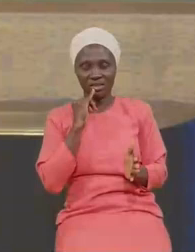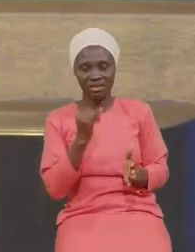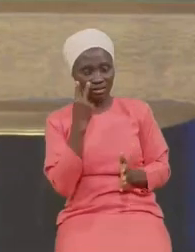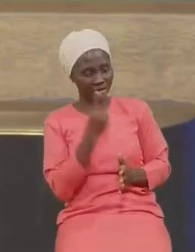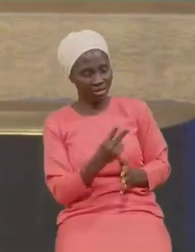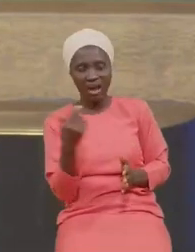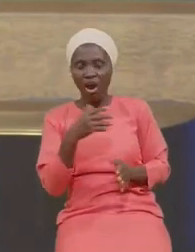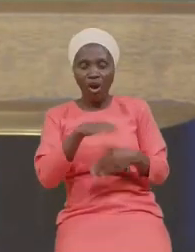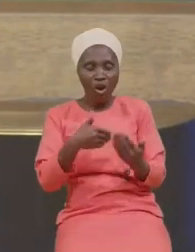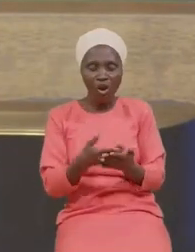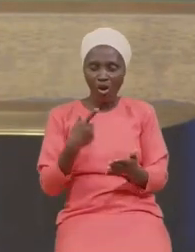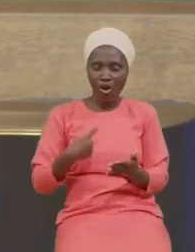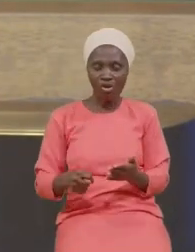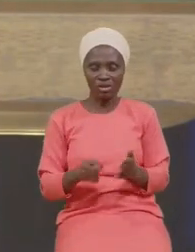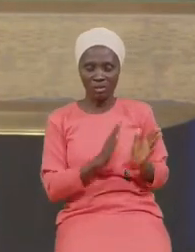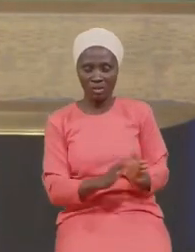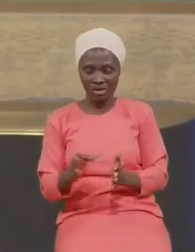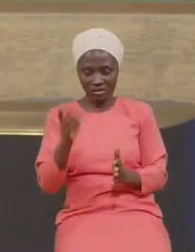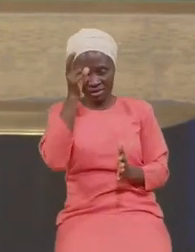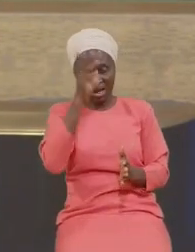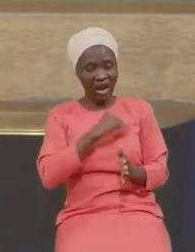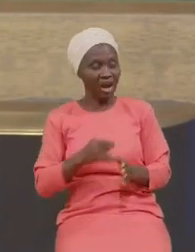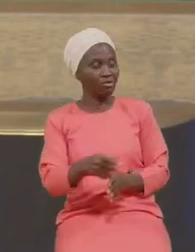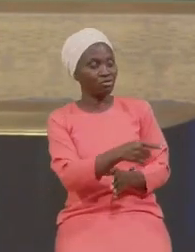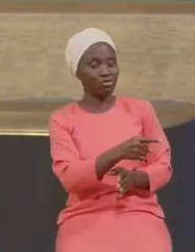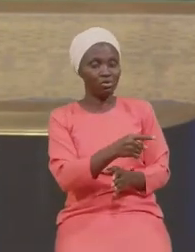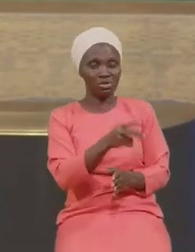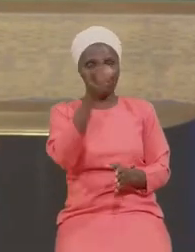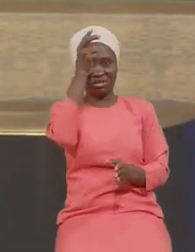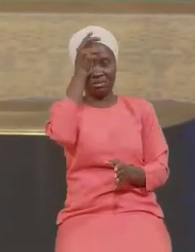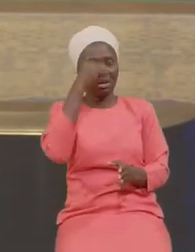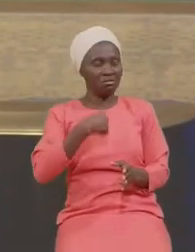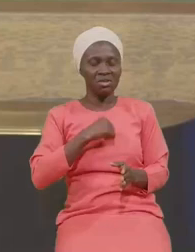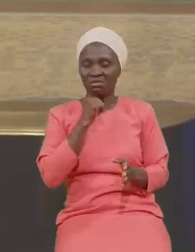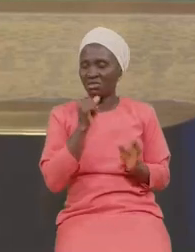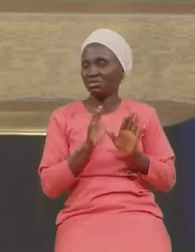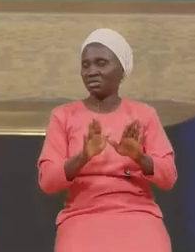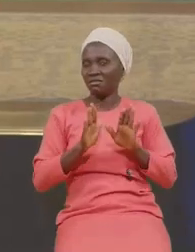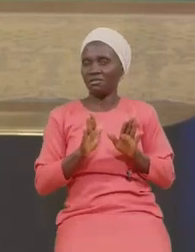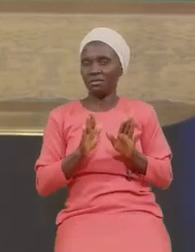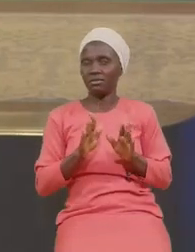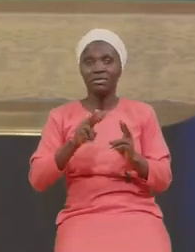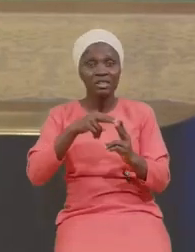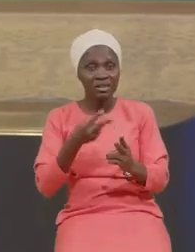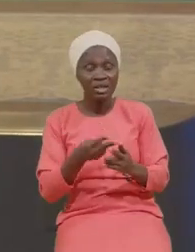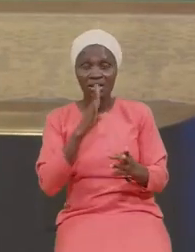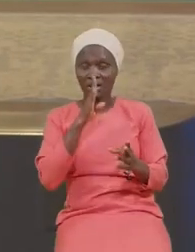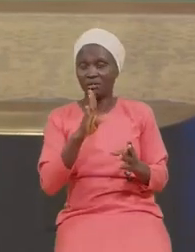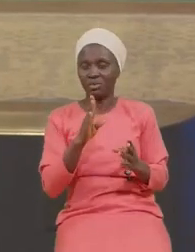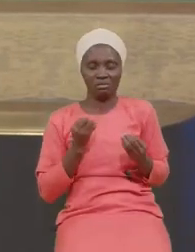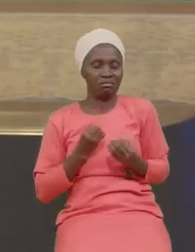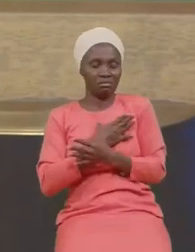visible je ne crains pas les complots de sa taille des démons et tu m'as dit